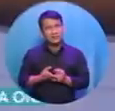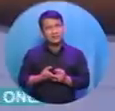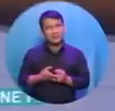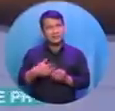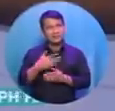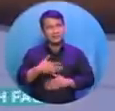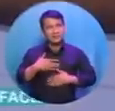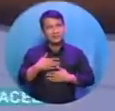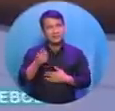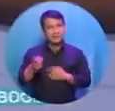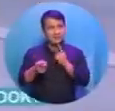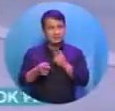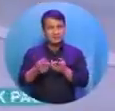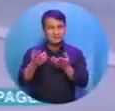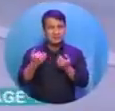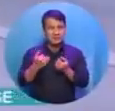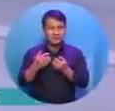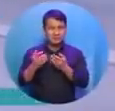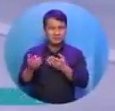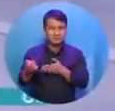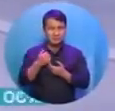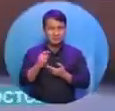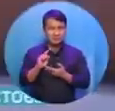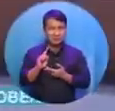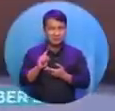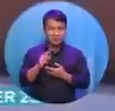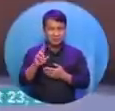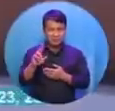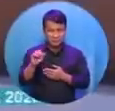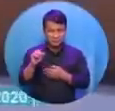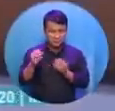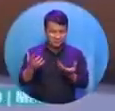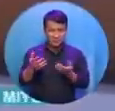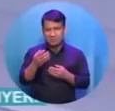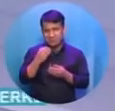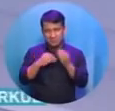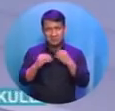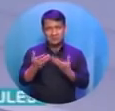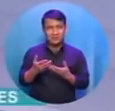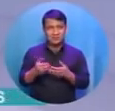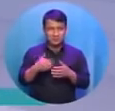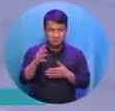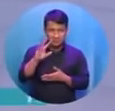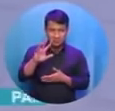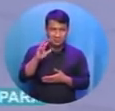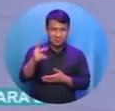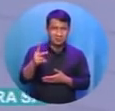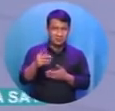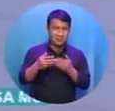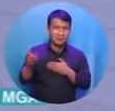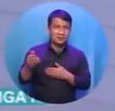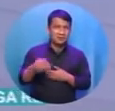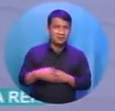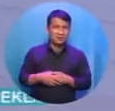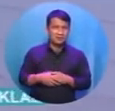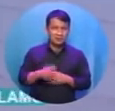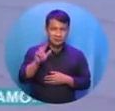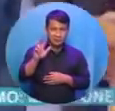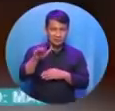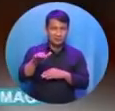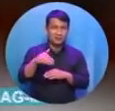Oh, oh, diba? Ano po yung ulam nyo? Wala po po. Pinain pa lang po. Sige, ma'am. 5,000. Okay na. 3